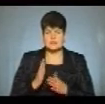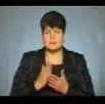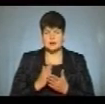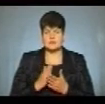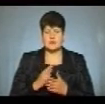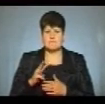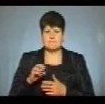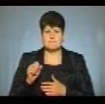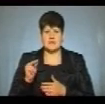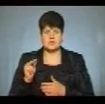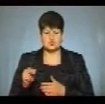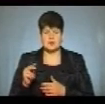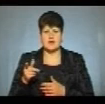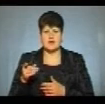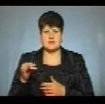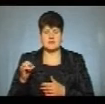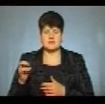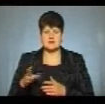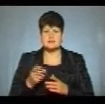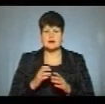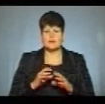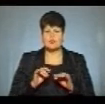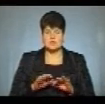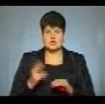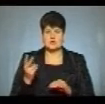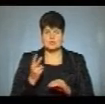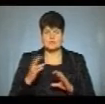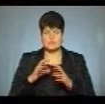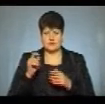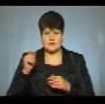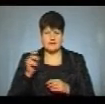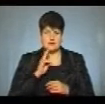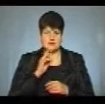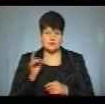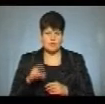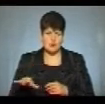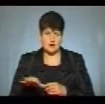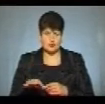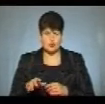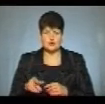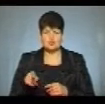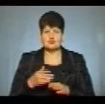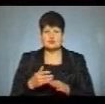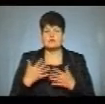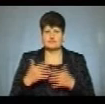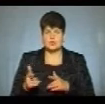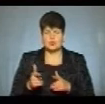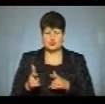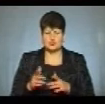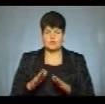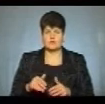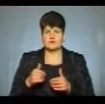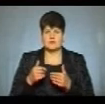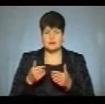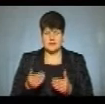«Меч Германаріха». Вона буде присвячена подіям під час Другої світової на Кременеччині. Цю частину автор уже готує до видання, розповідає Олег